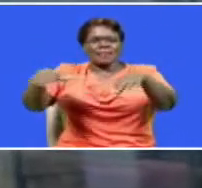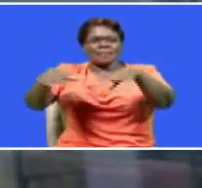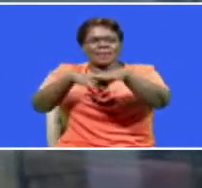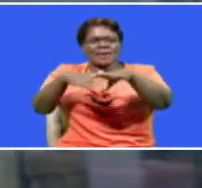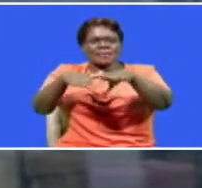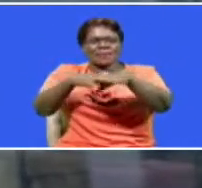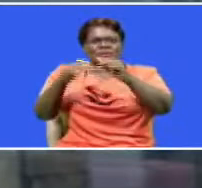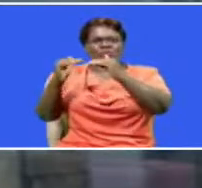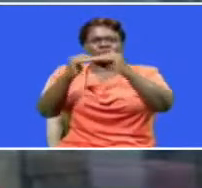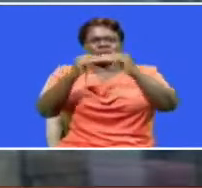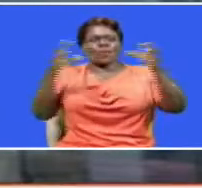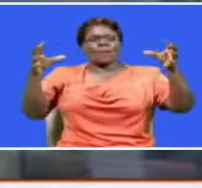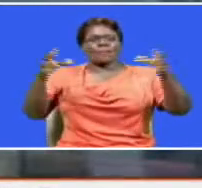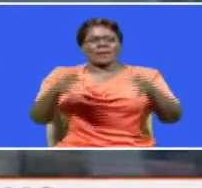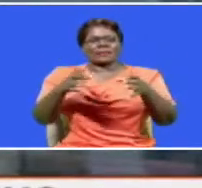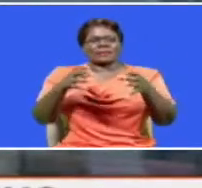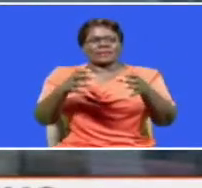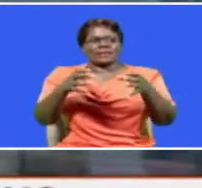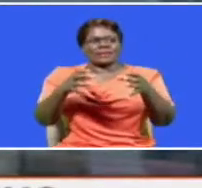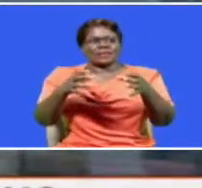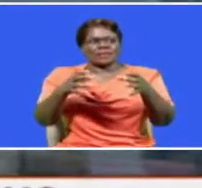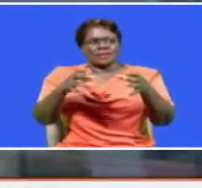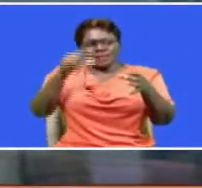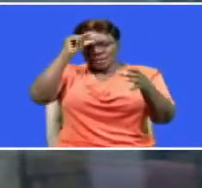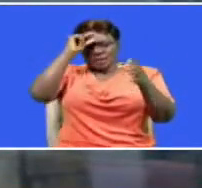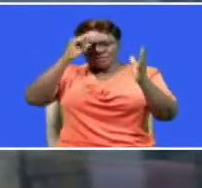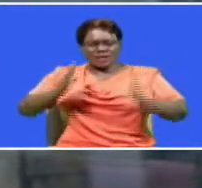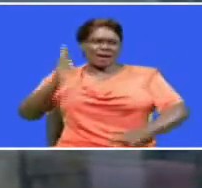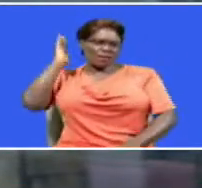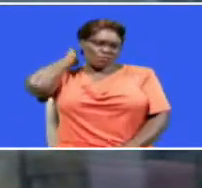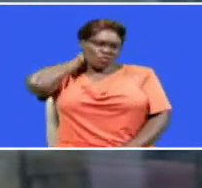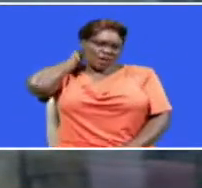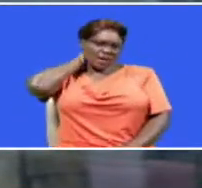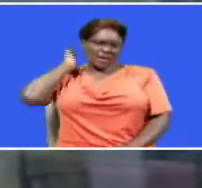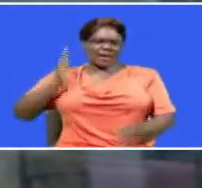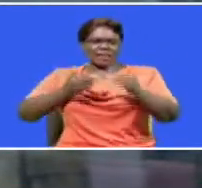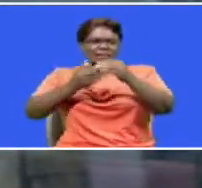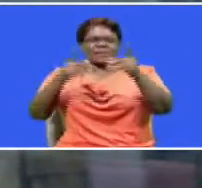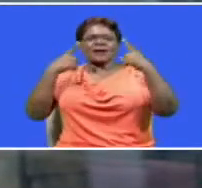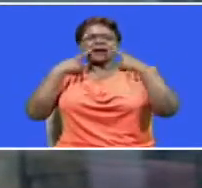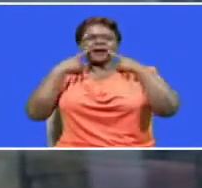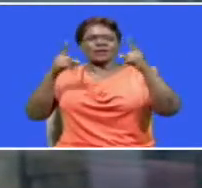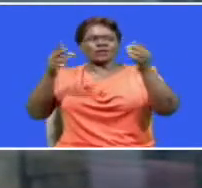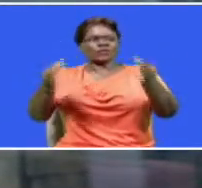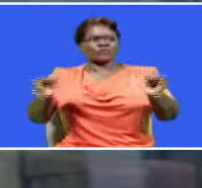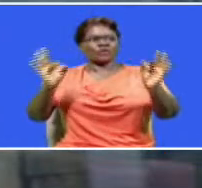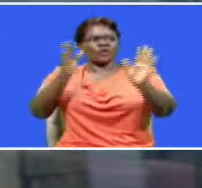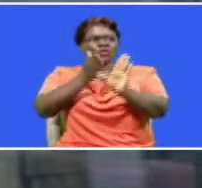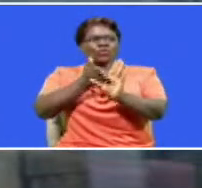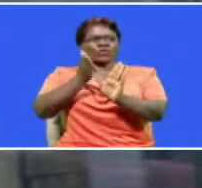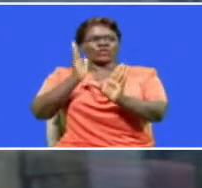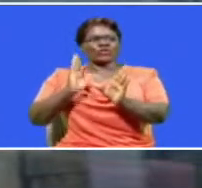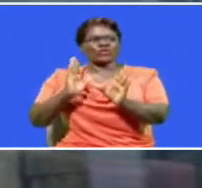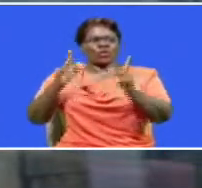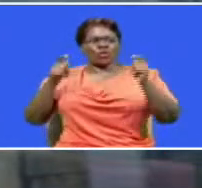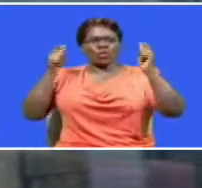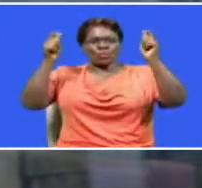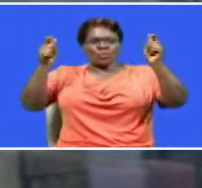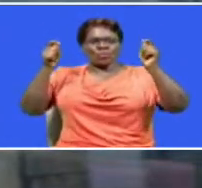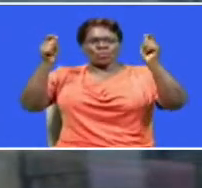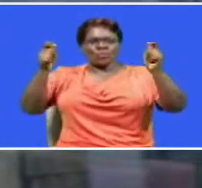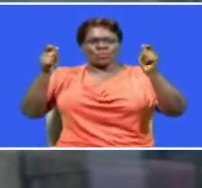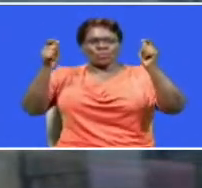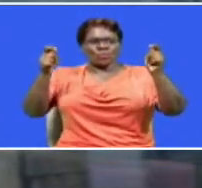Usawa Party, chama kinachoongozwa na aliyekuwa gavana wa Murang'a Mwangi wa Iria, wametangaza rasmi kujiondoa kwenye mpango wa maandamano